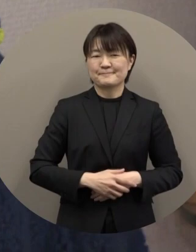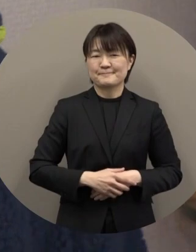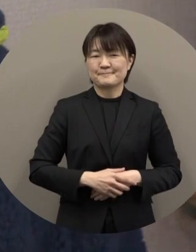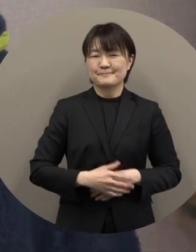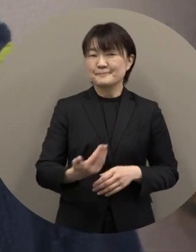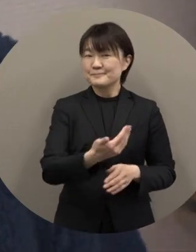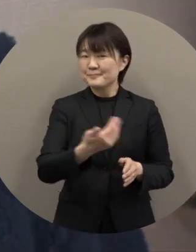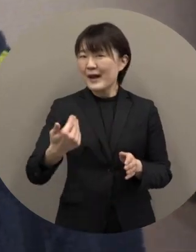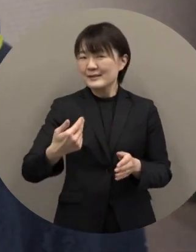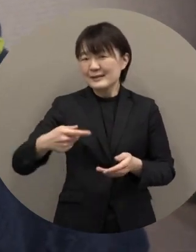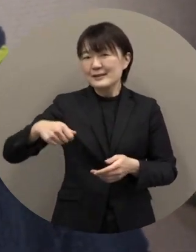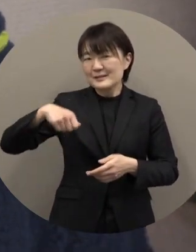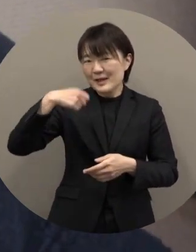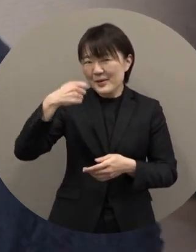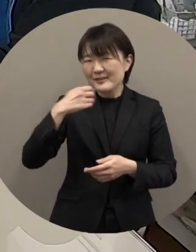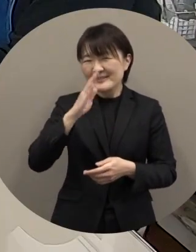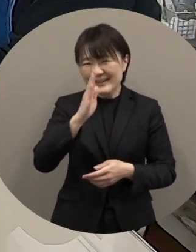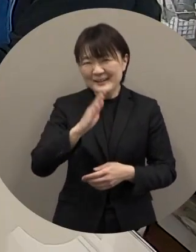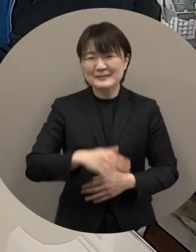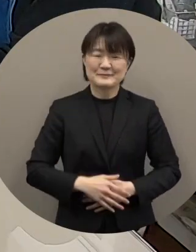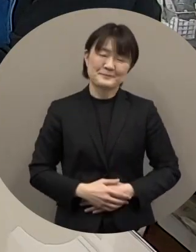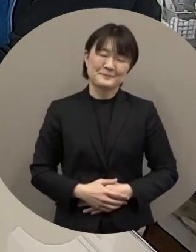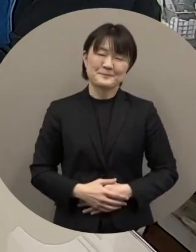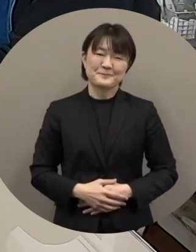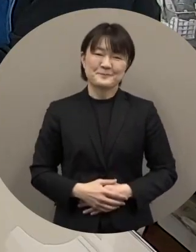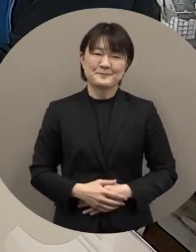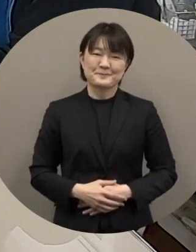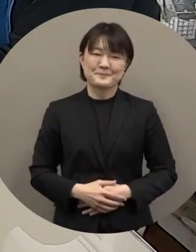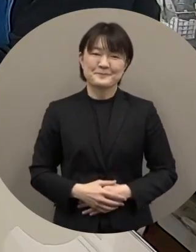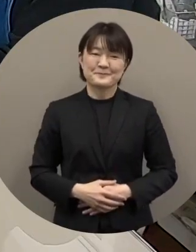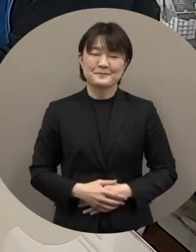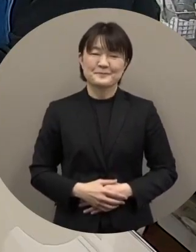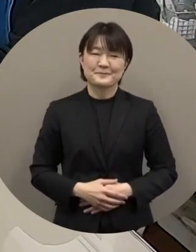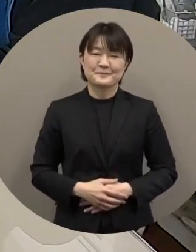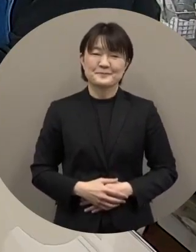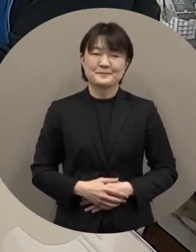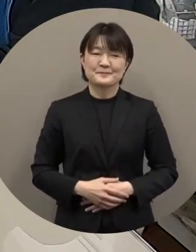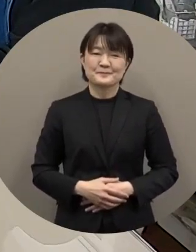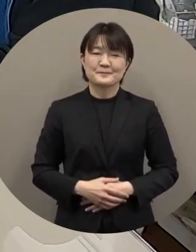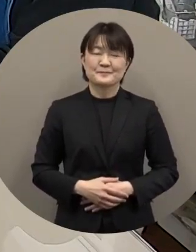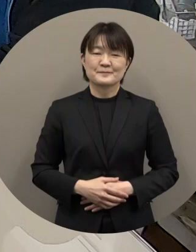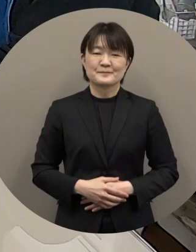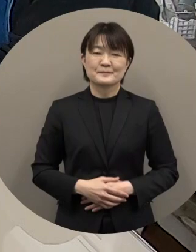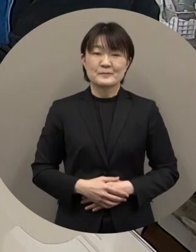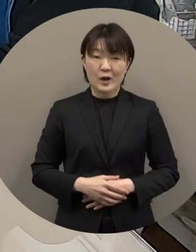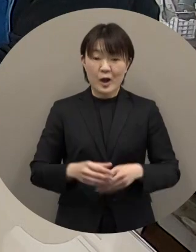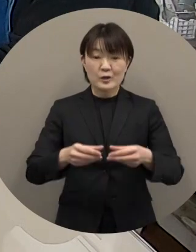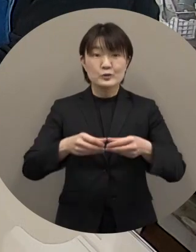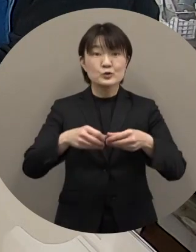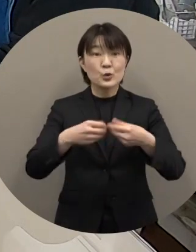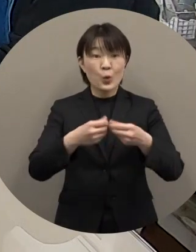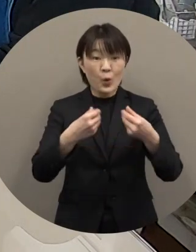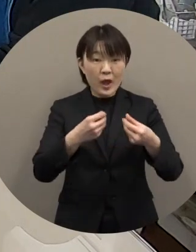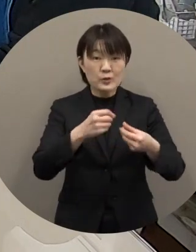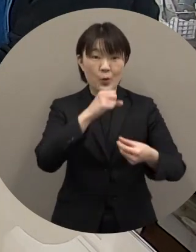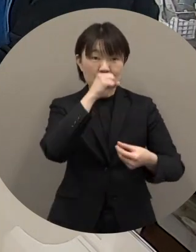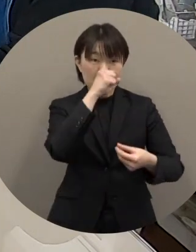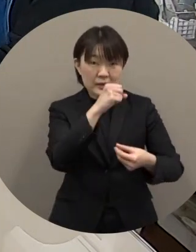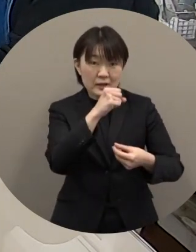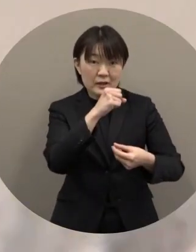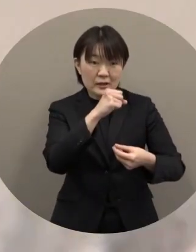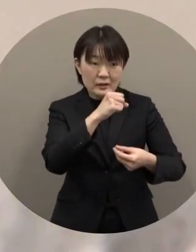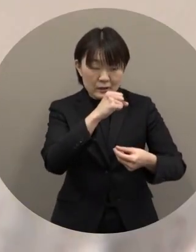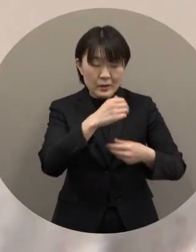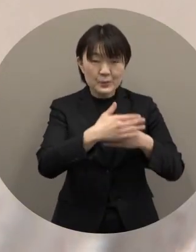くなる前にいただいておきましょう。 おいしい。なるほど、あのチョコレートの良さももちろんあるけ